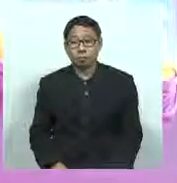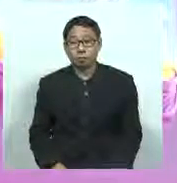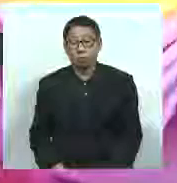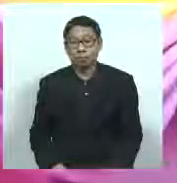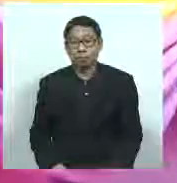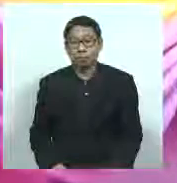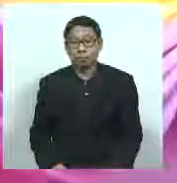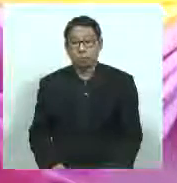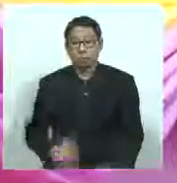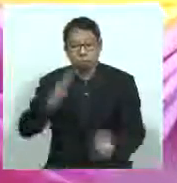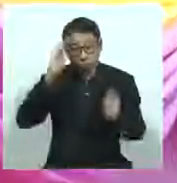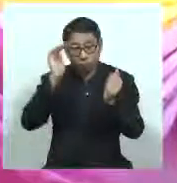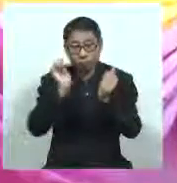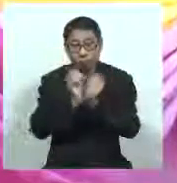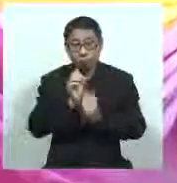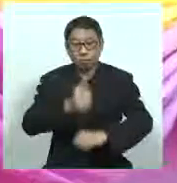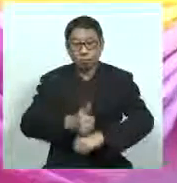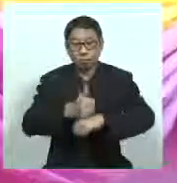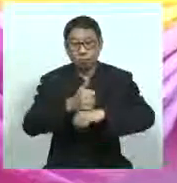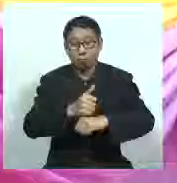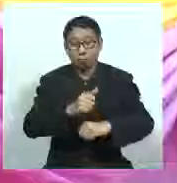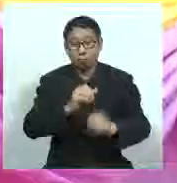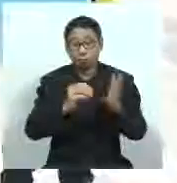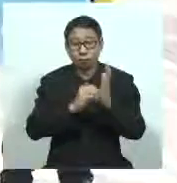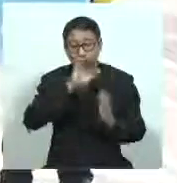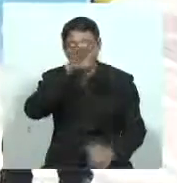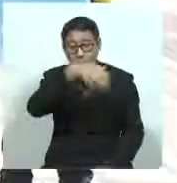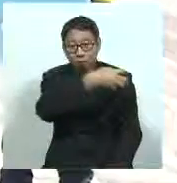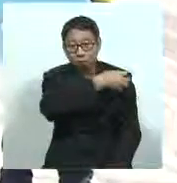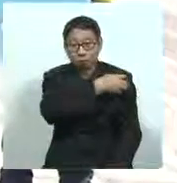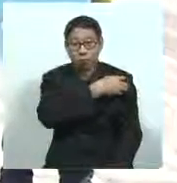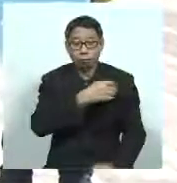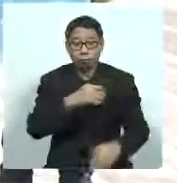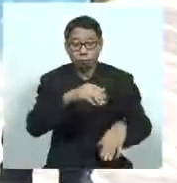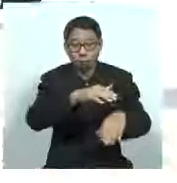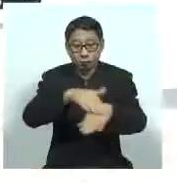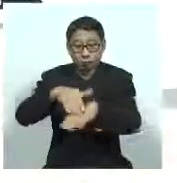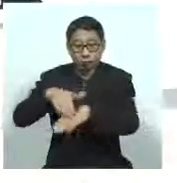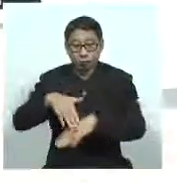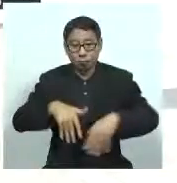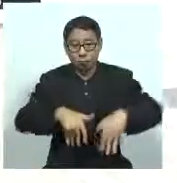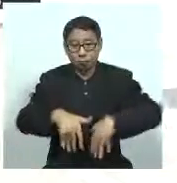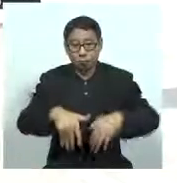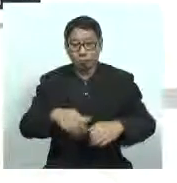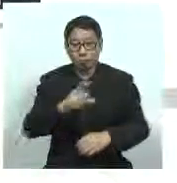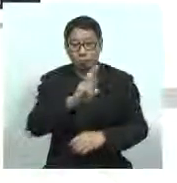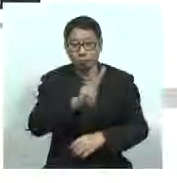ทางด้านพลตำรวจเอกอัศวินขวัญเมืองผู้ว่าราชการกรุงเทพมหานครมีการระดมเจ้าหน้าที่และประชาชนจิตอาสาจำน